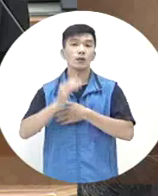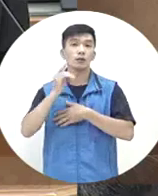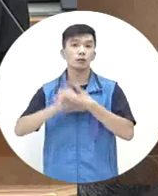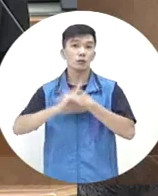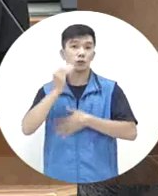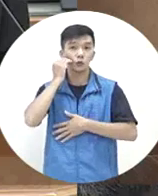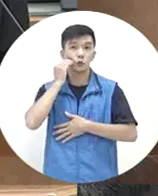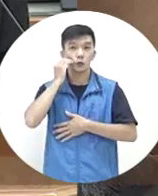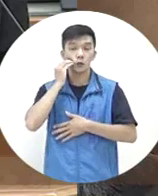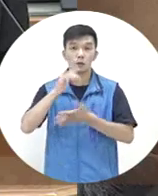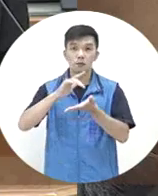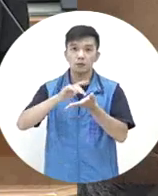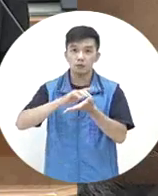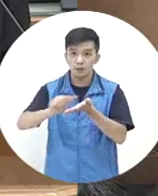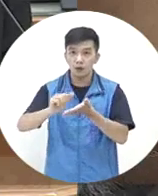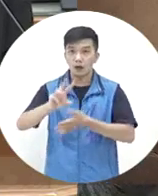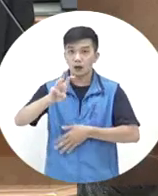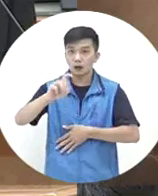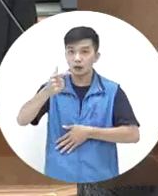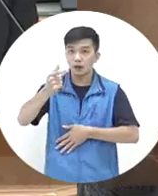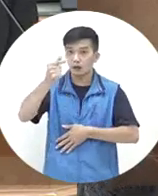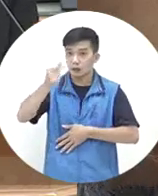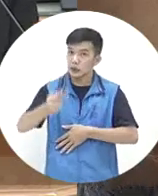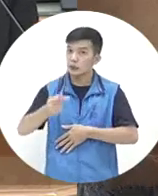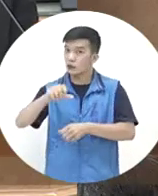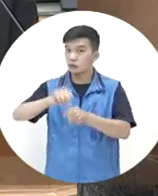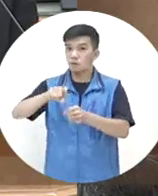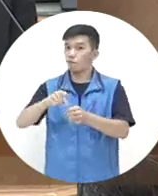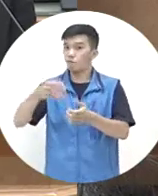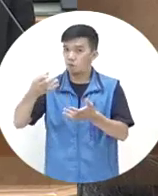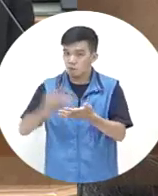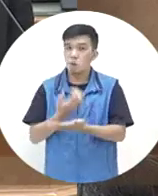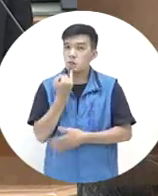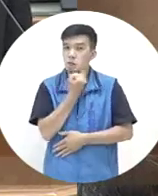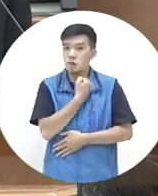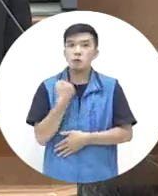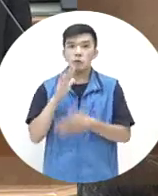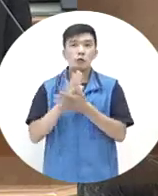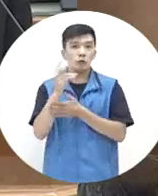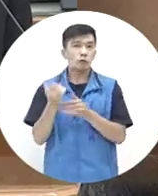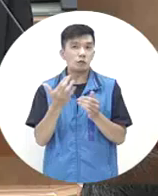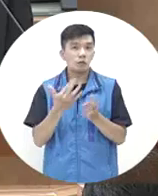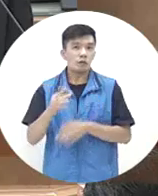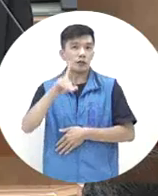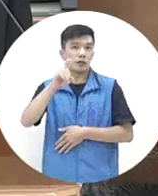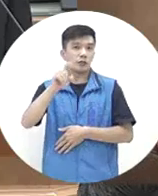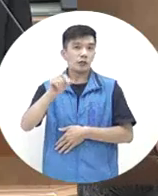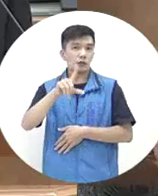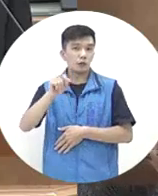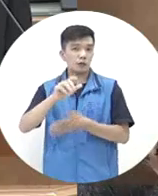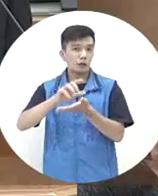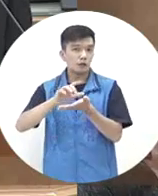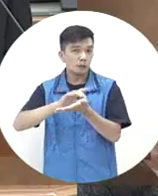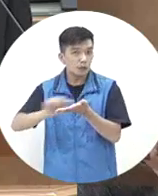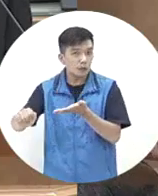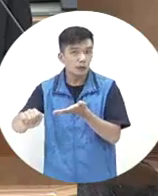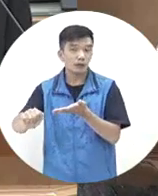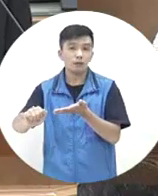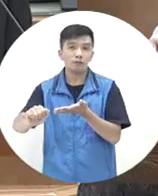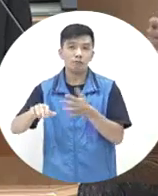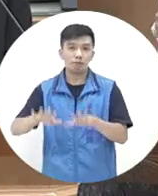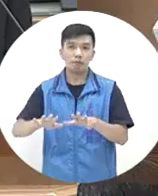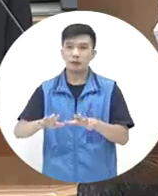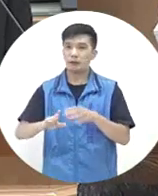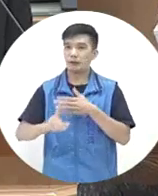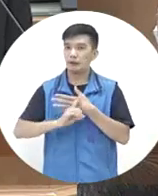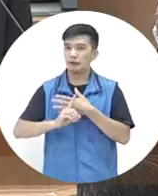底能不能标出去。我们准备在十一月份再开标。所以我还非常担心，因为基本上物价哈、哦、上升到让